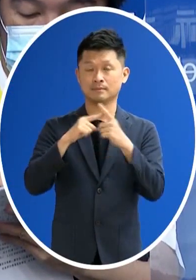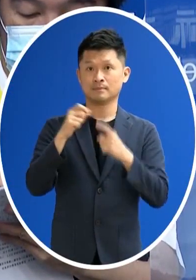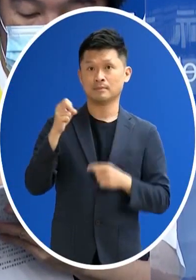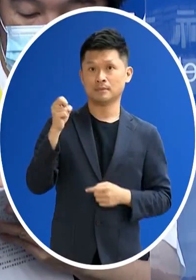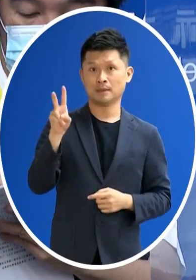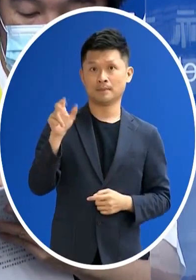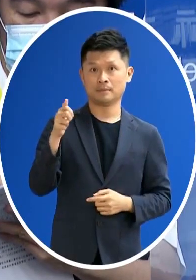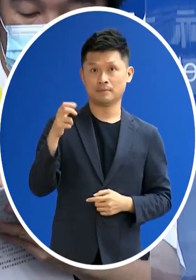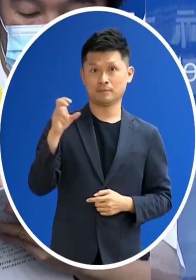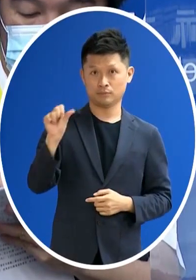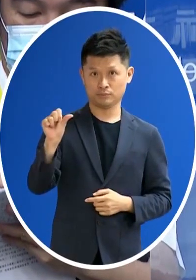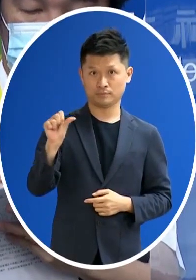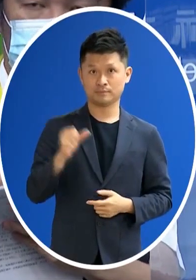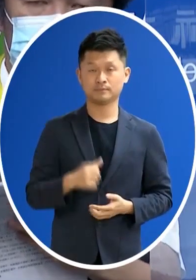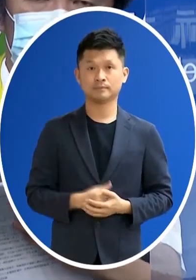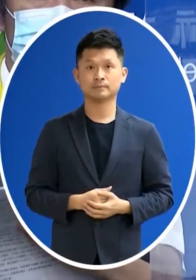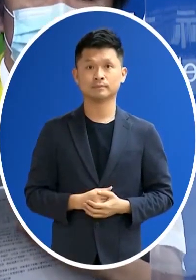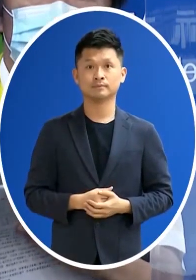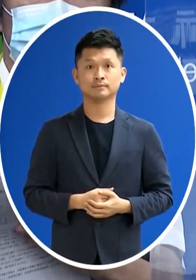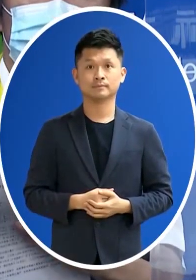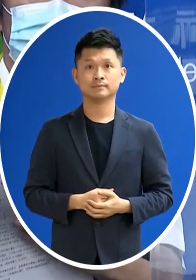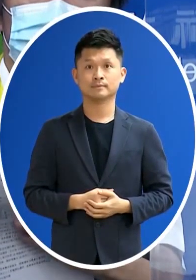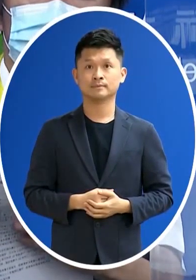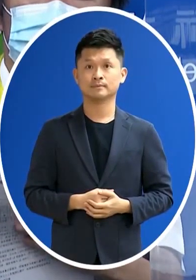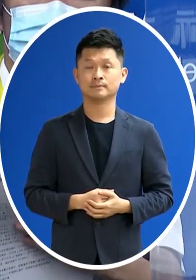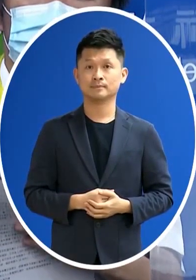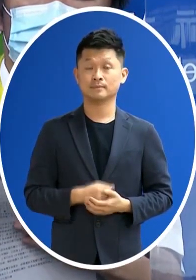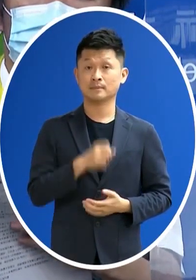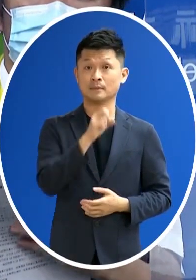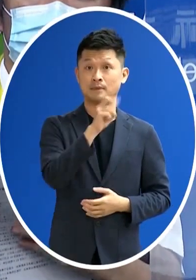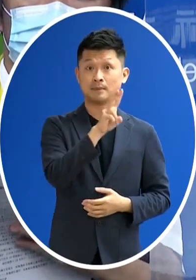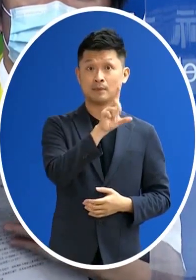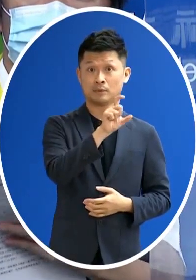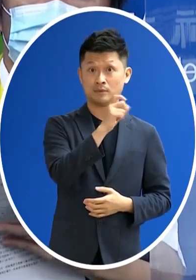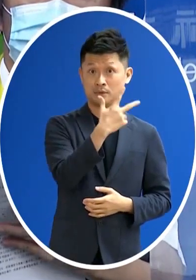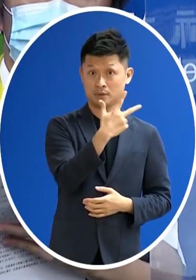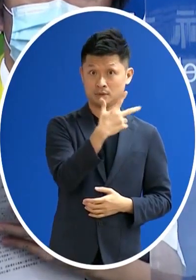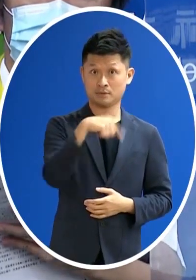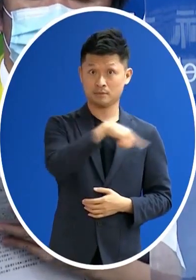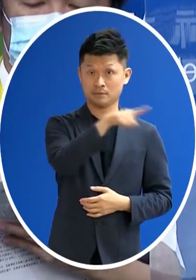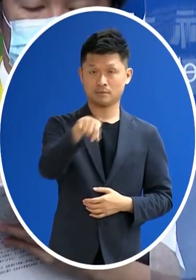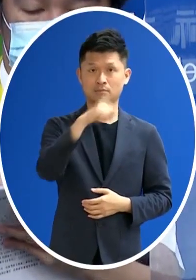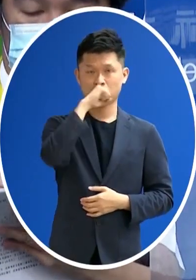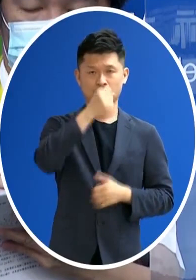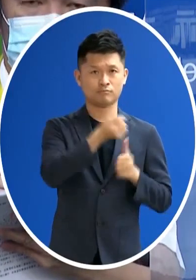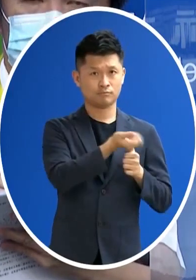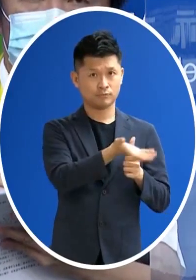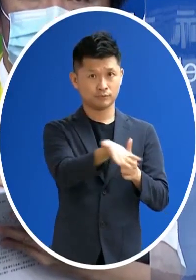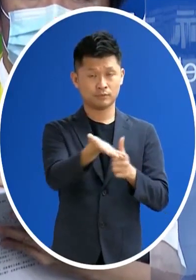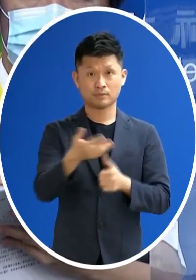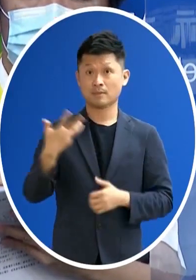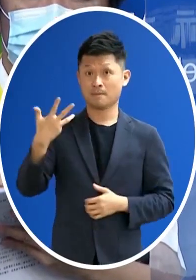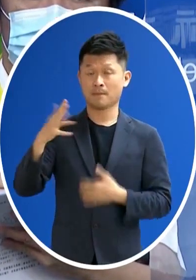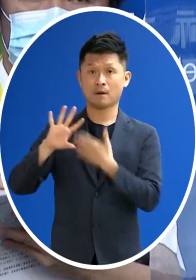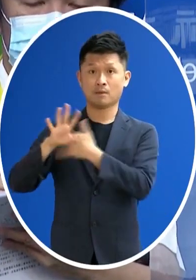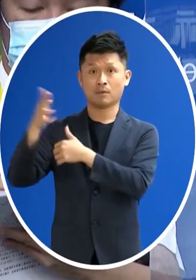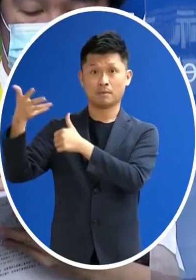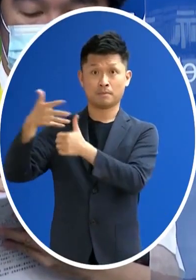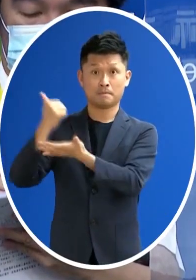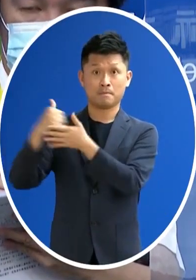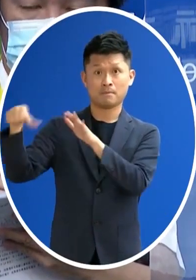例 COVID-19 的确诊，那267例哈是本土，那8例境外移